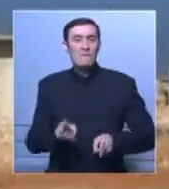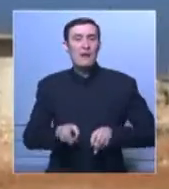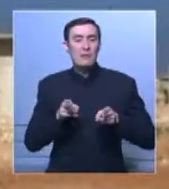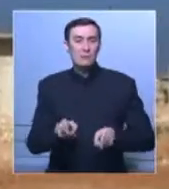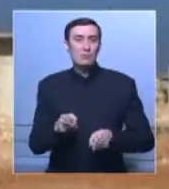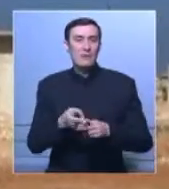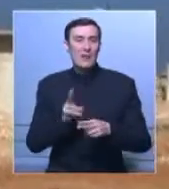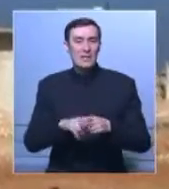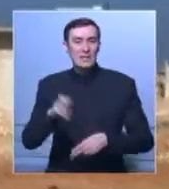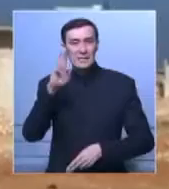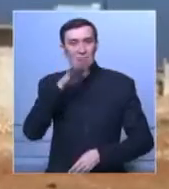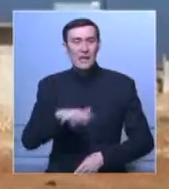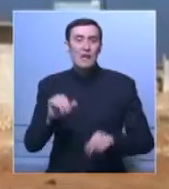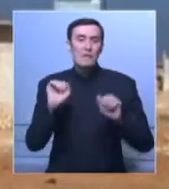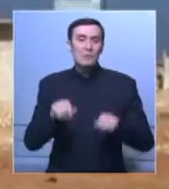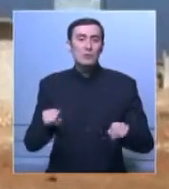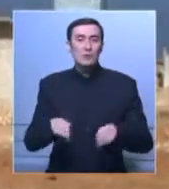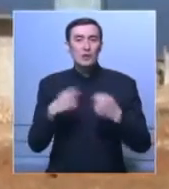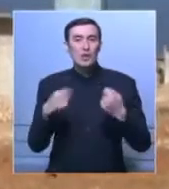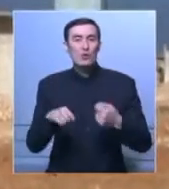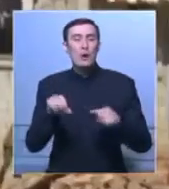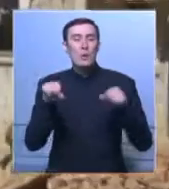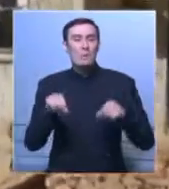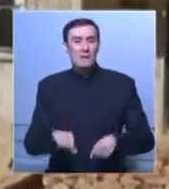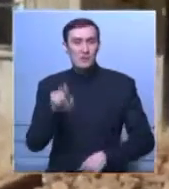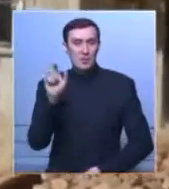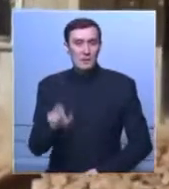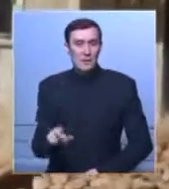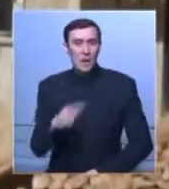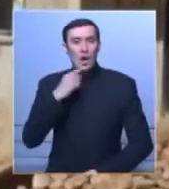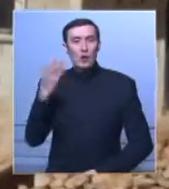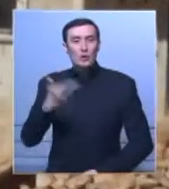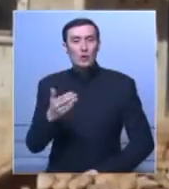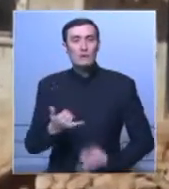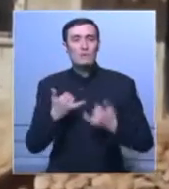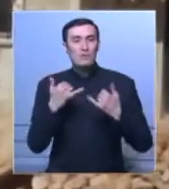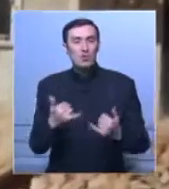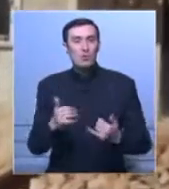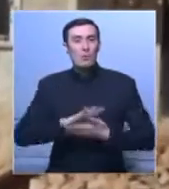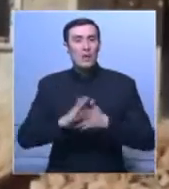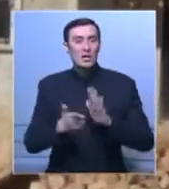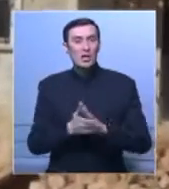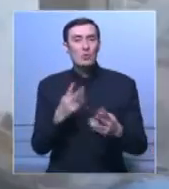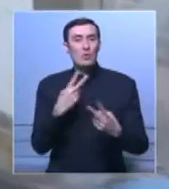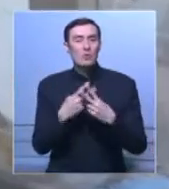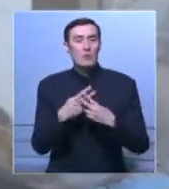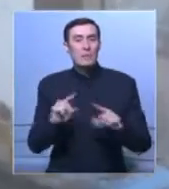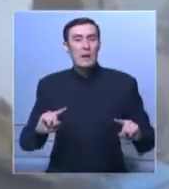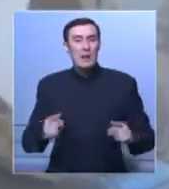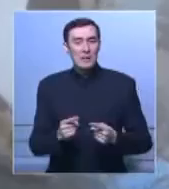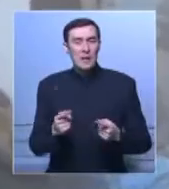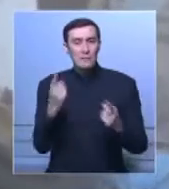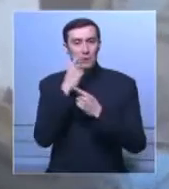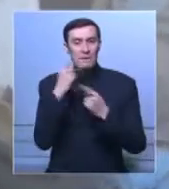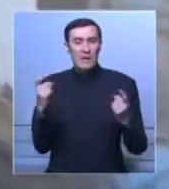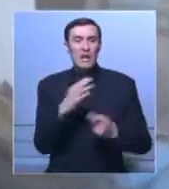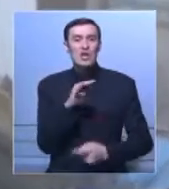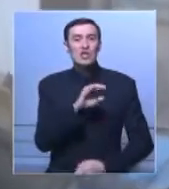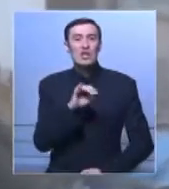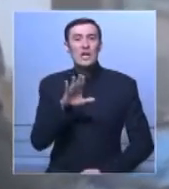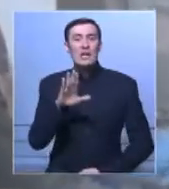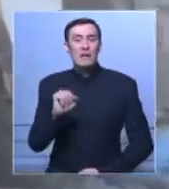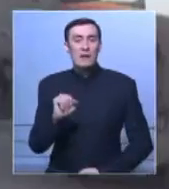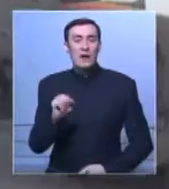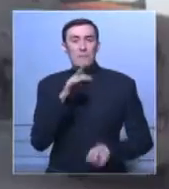преступлений в этой стране и возможному нарушению прав человека. Доклад, посвященный положению заключенных и пленных, опубликовали в Женеве. Он